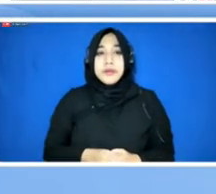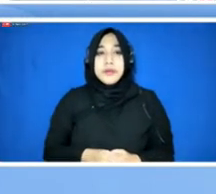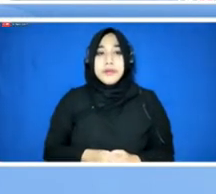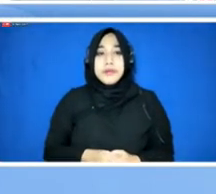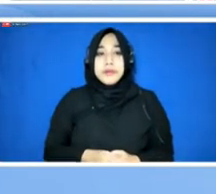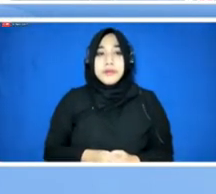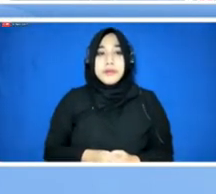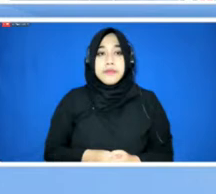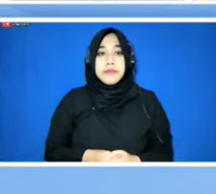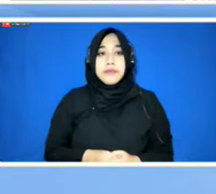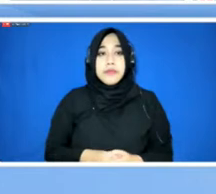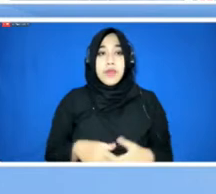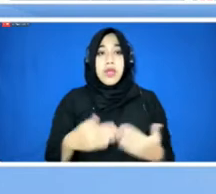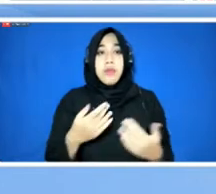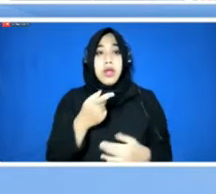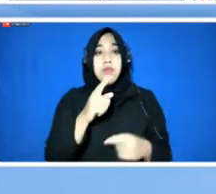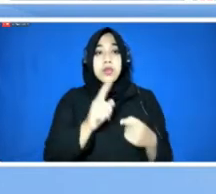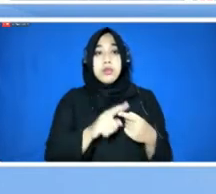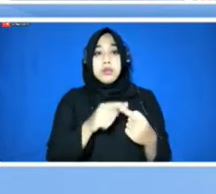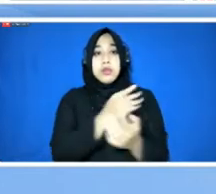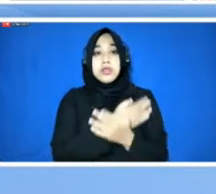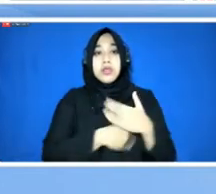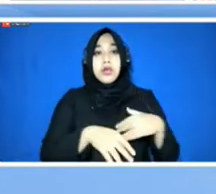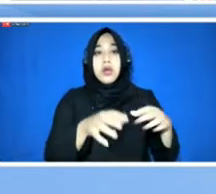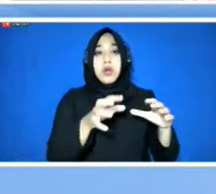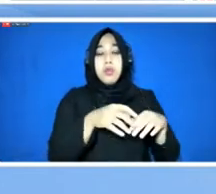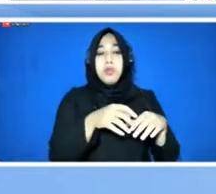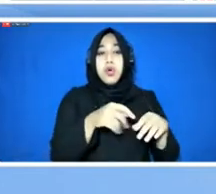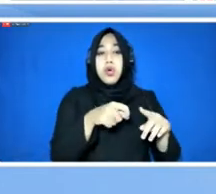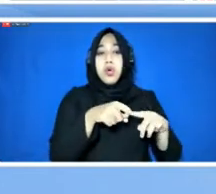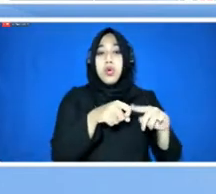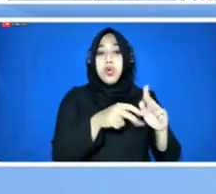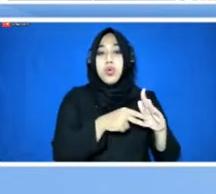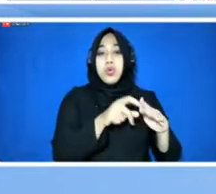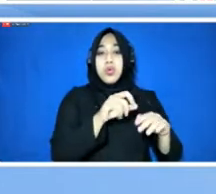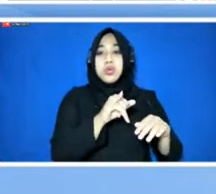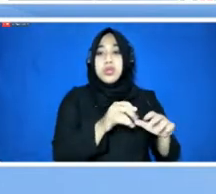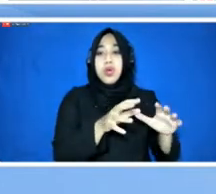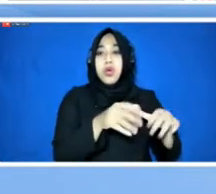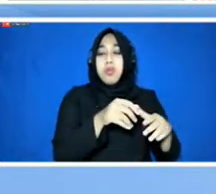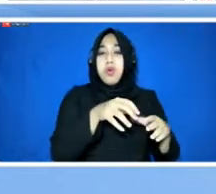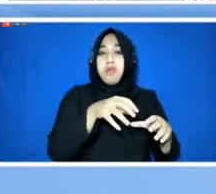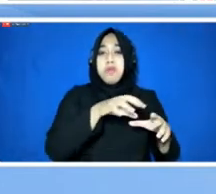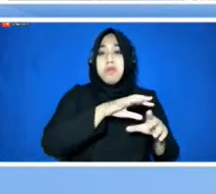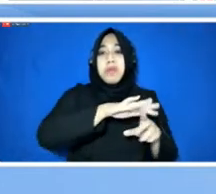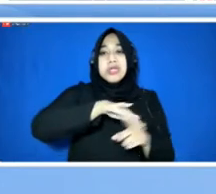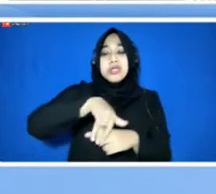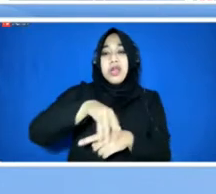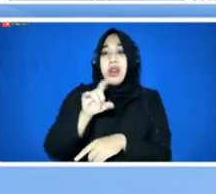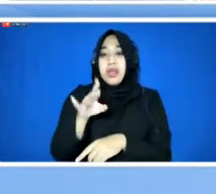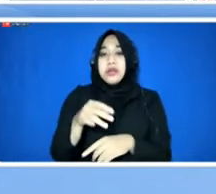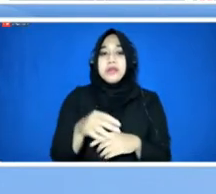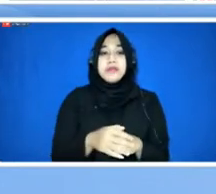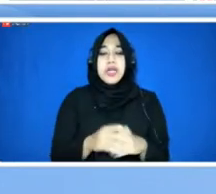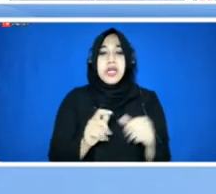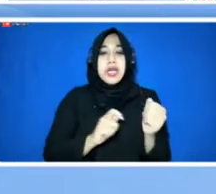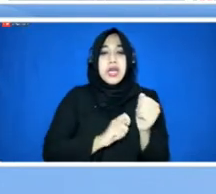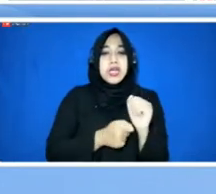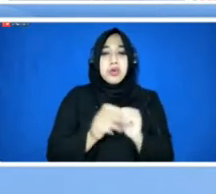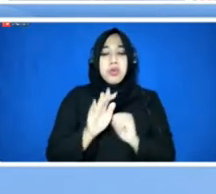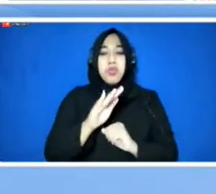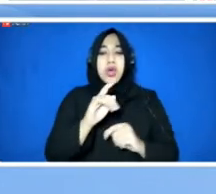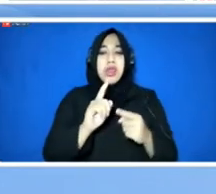Nah, apakah Anda seorang penyandang disabilitas tergolong populasi kunci atau kelompok termarginalkan lainnya? Mayoritas responden tidak merupakan